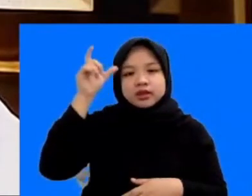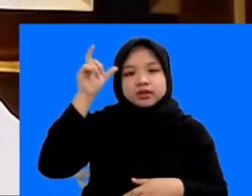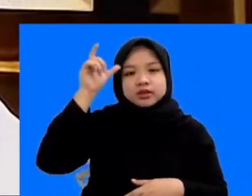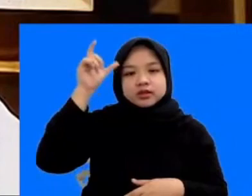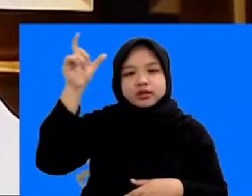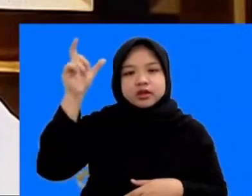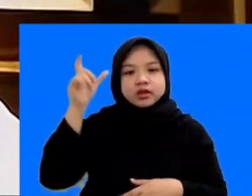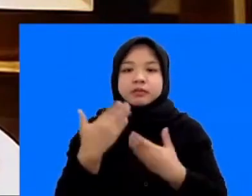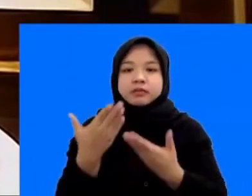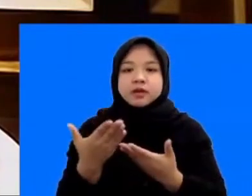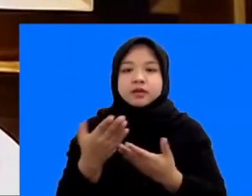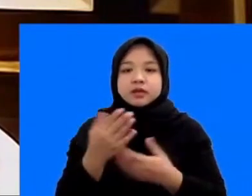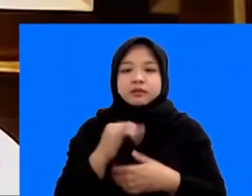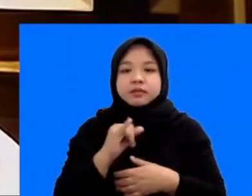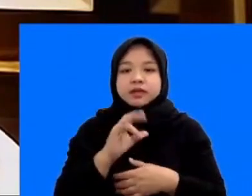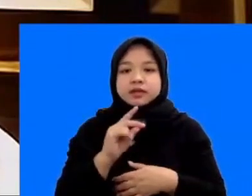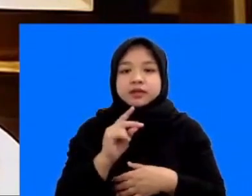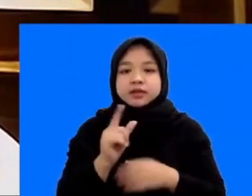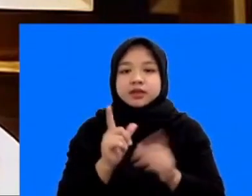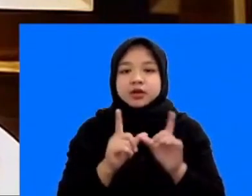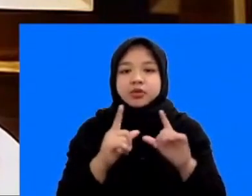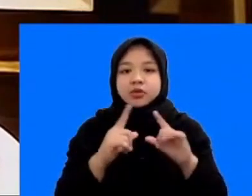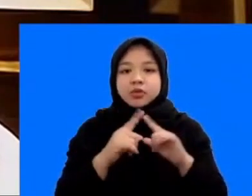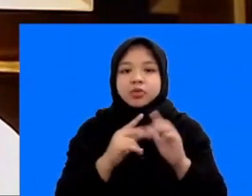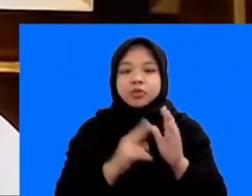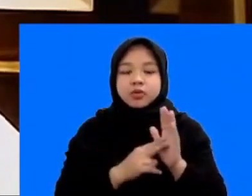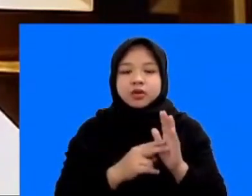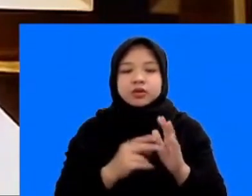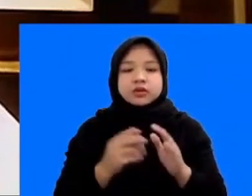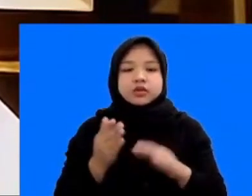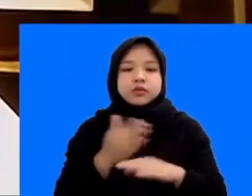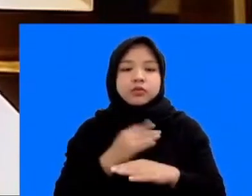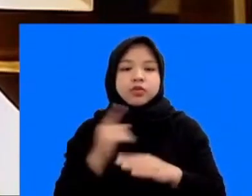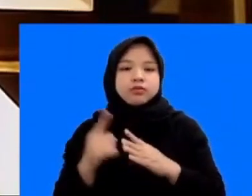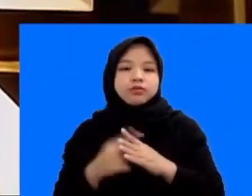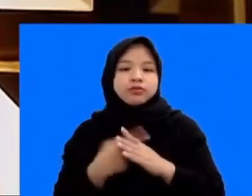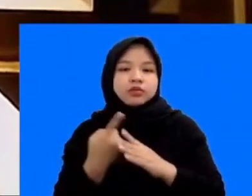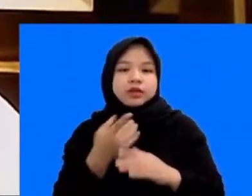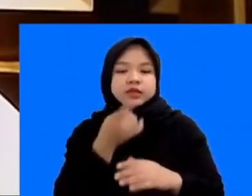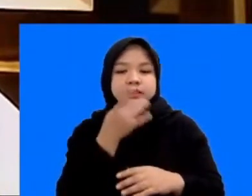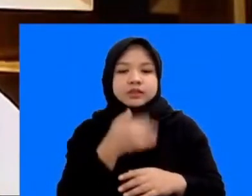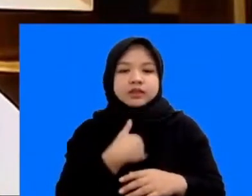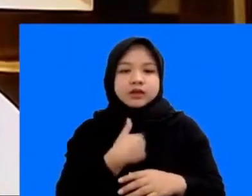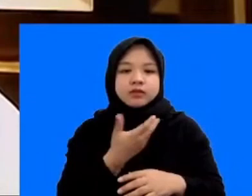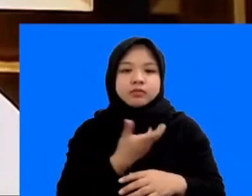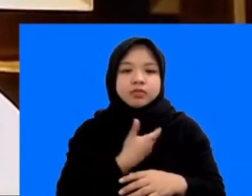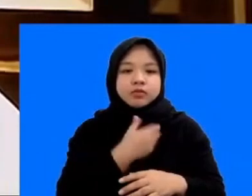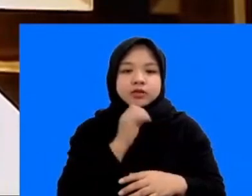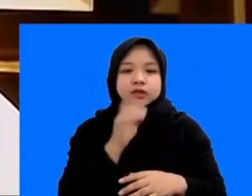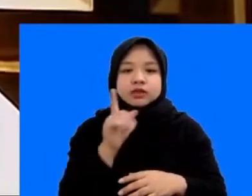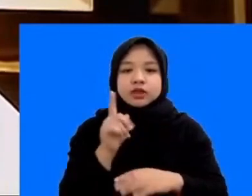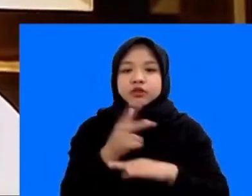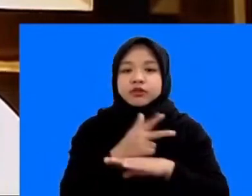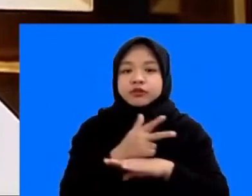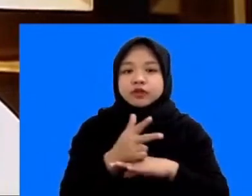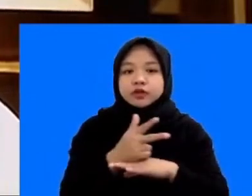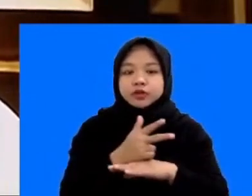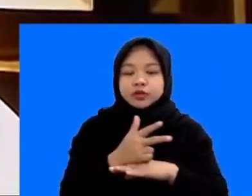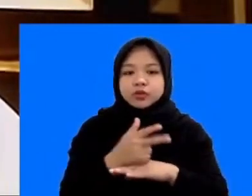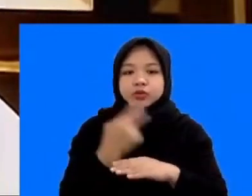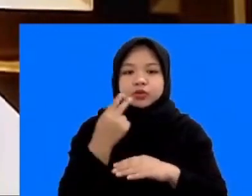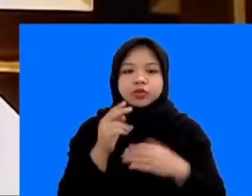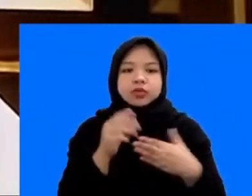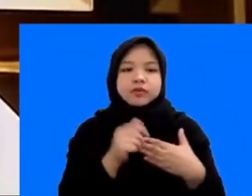oleh para pemilik bangsa sebelum nanti kita mulai Izinkanlah saya menyampaikan ada satu video sebagai